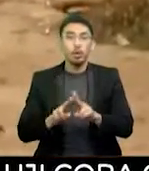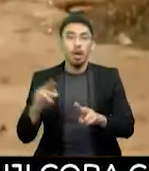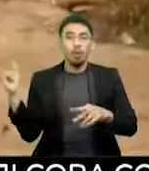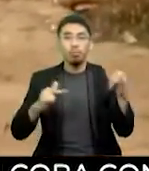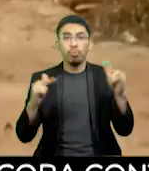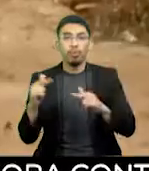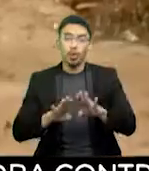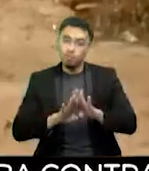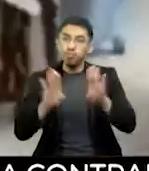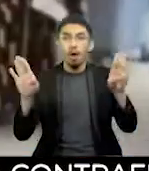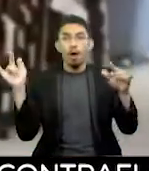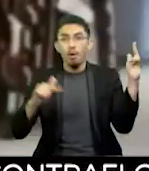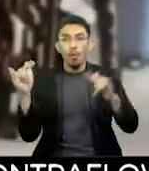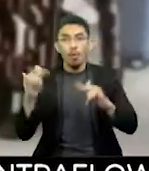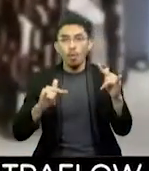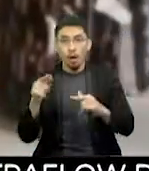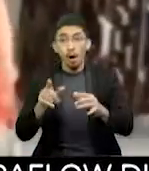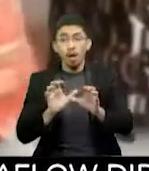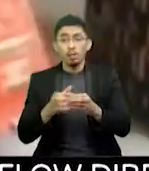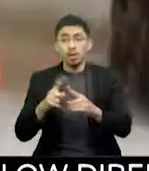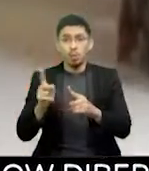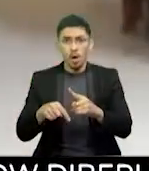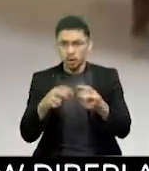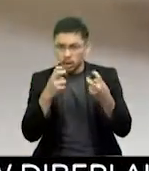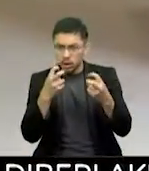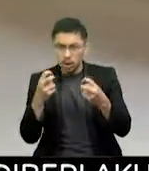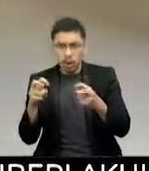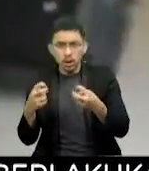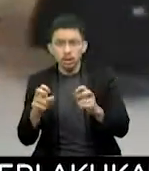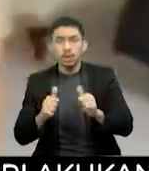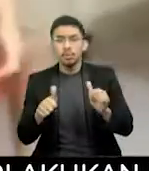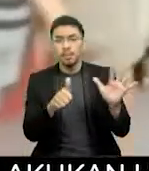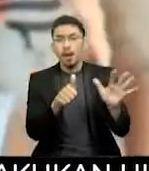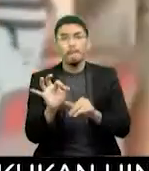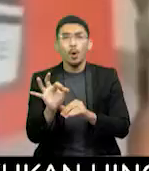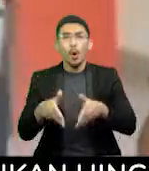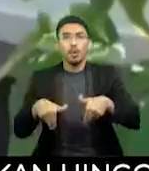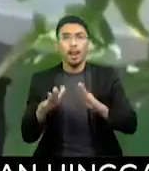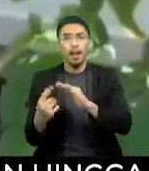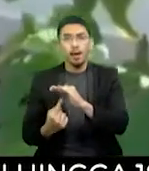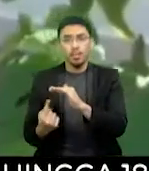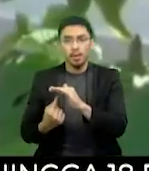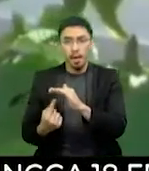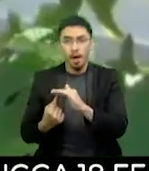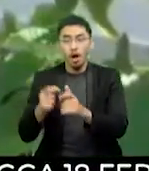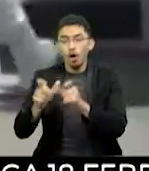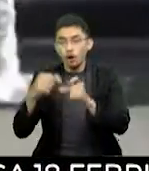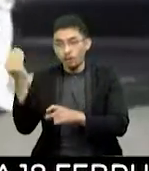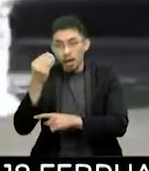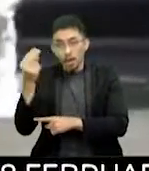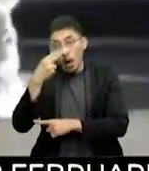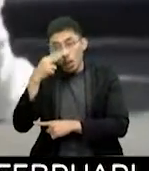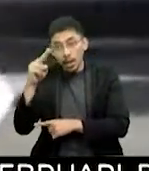bersiaga. Saat ini Pemprov telah menyiapkan 60 hotel untuk lokasi karantina wisatawan mancanegara. Puluhan hotel menawarkan fasilitas